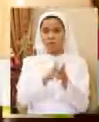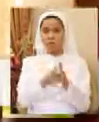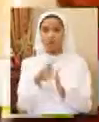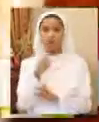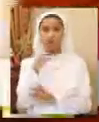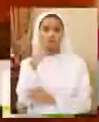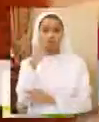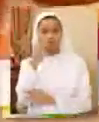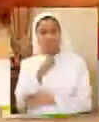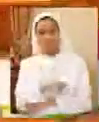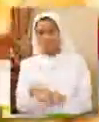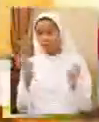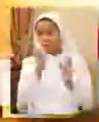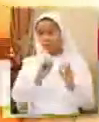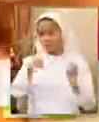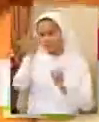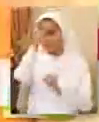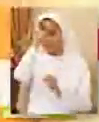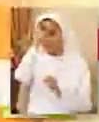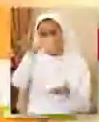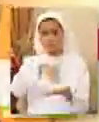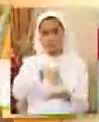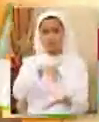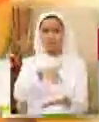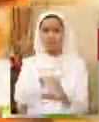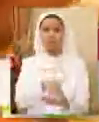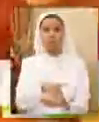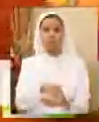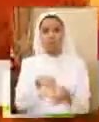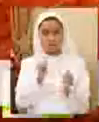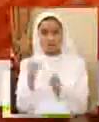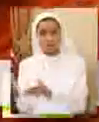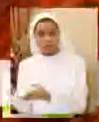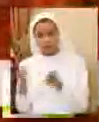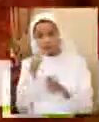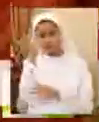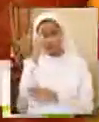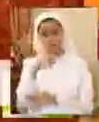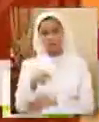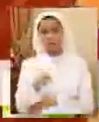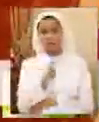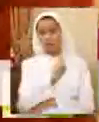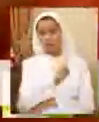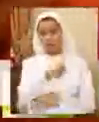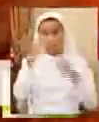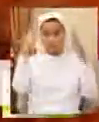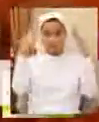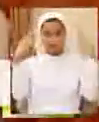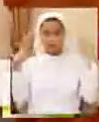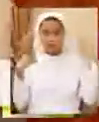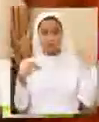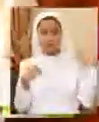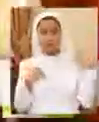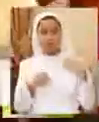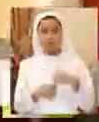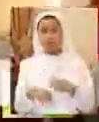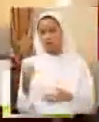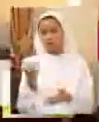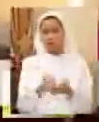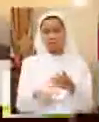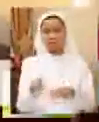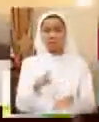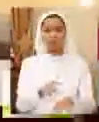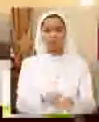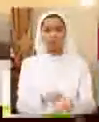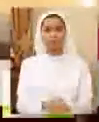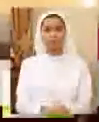hindi pa nakapag-aral, pwede din nandalhin sa amin, tapos tingnan natin kung anong pwede natin maitulong sa kanila. Anytime po.